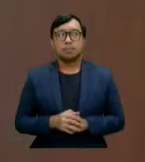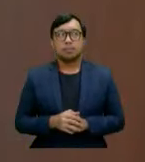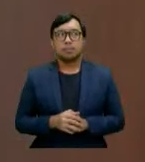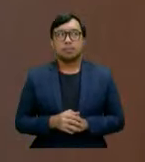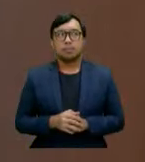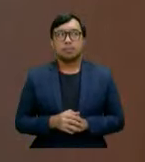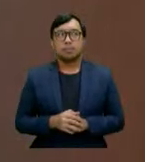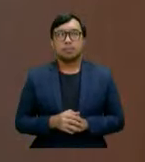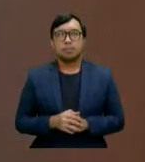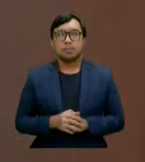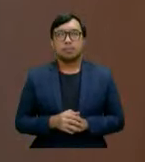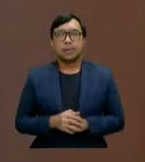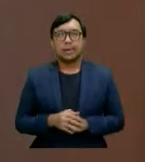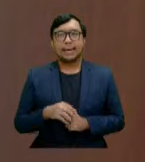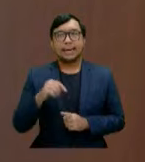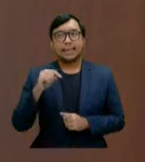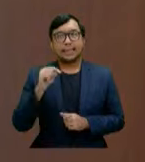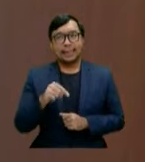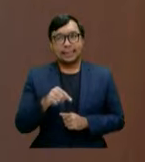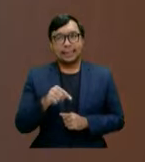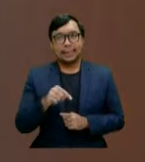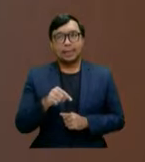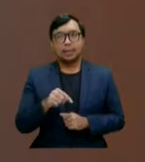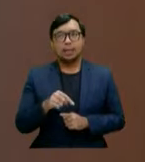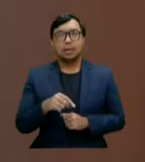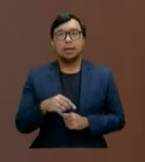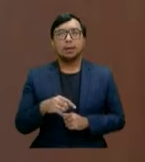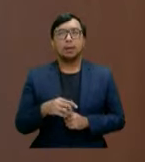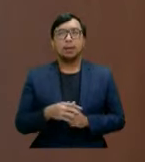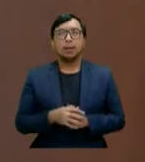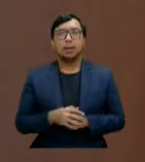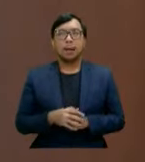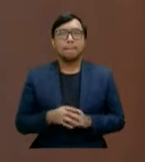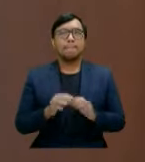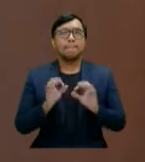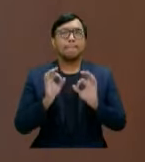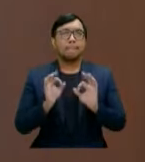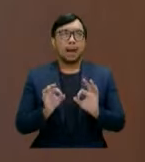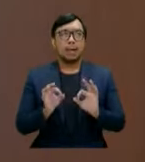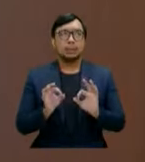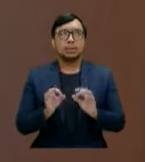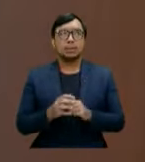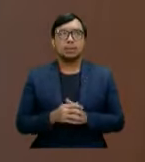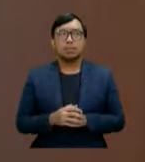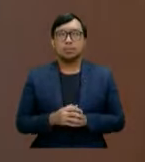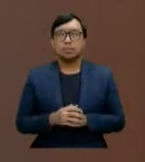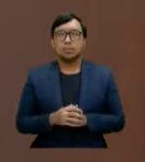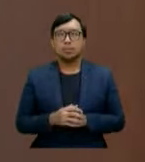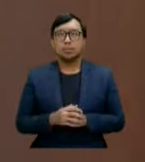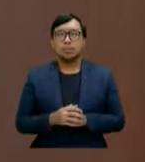Ini mah dengan harga segini worth it. Kan kalau sewa rumah biasa,